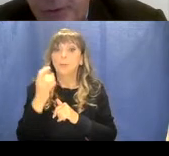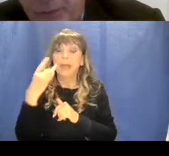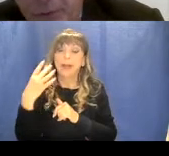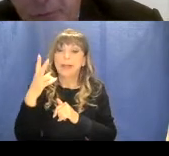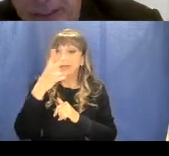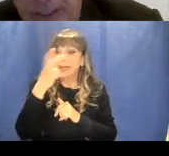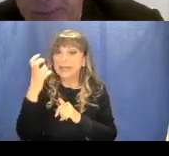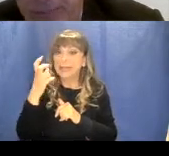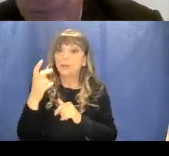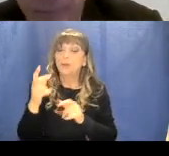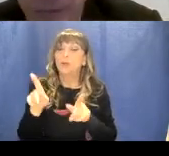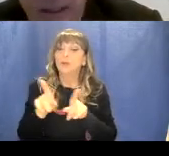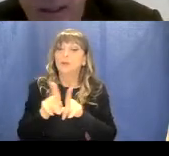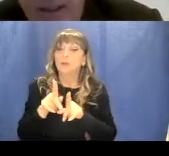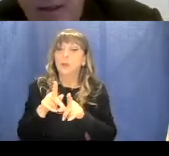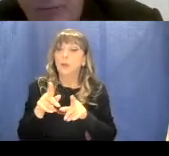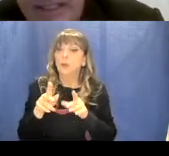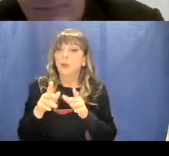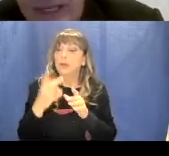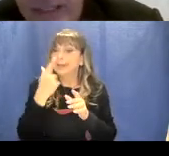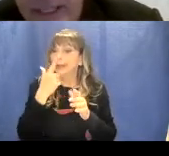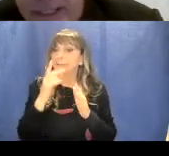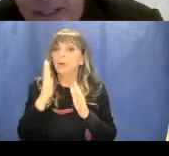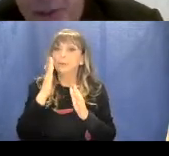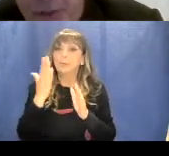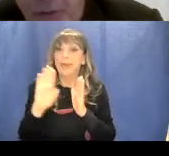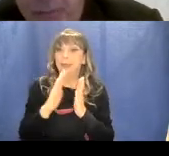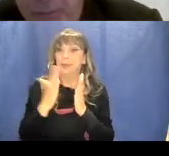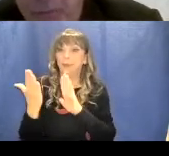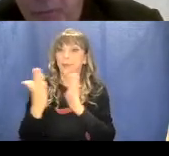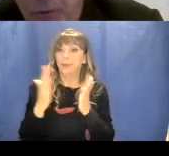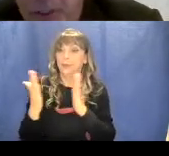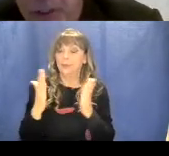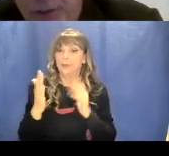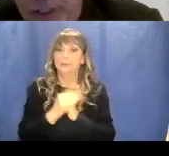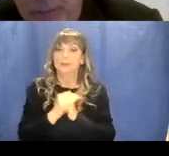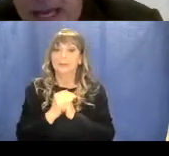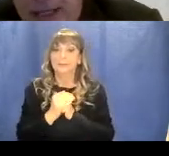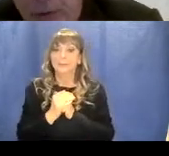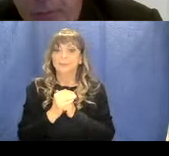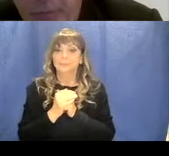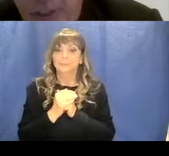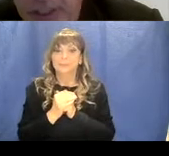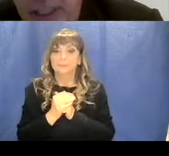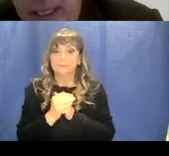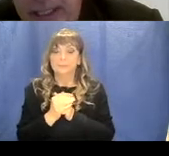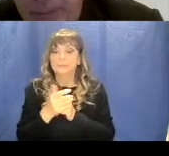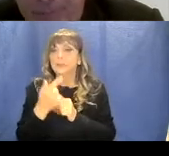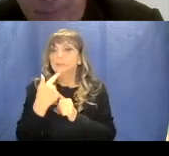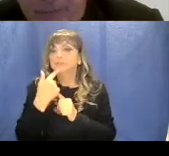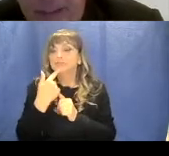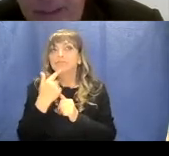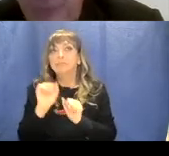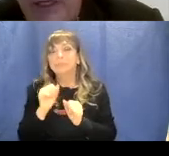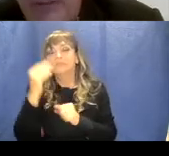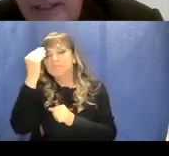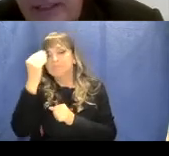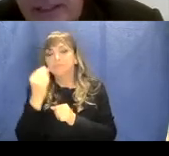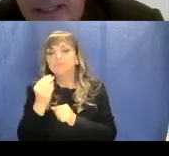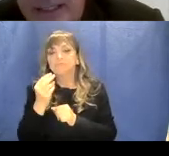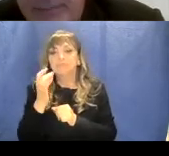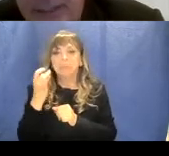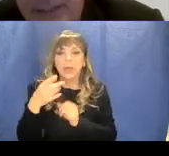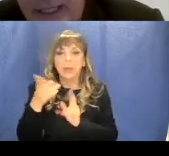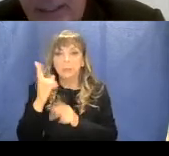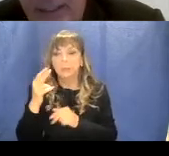quindi sono di due tipi qui se vi chiedete ci sono più cigni bianchi o più cigni neri e naturali